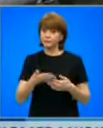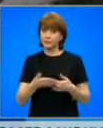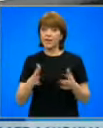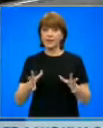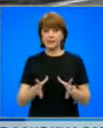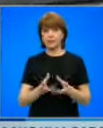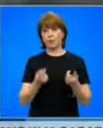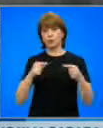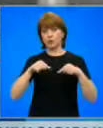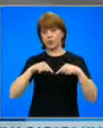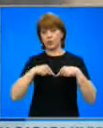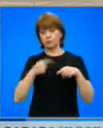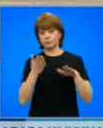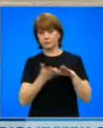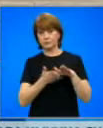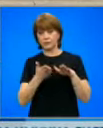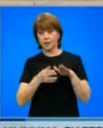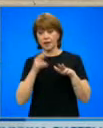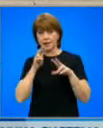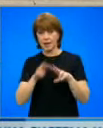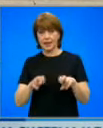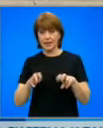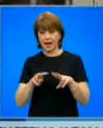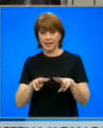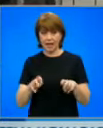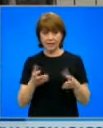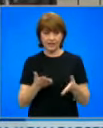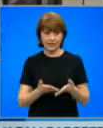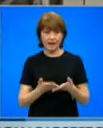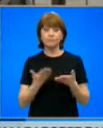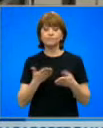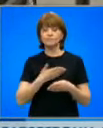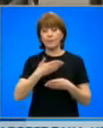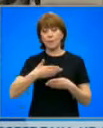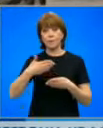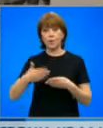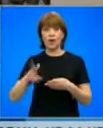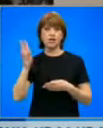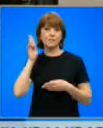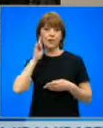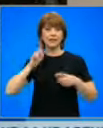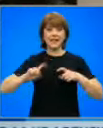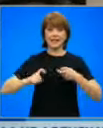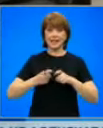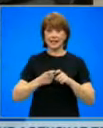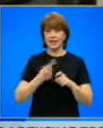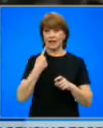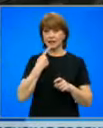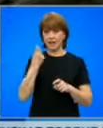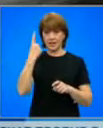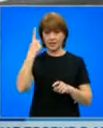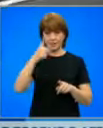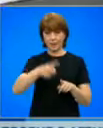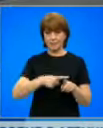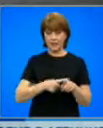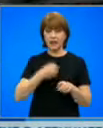започнала досъдебно производство и разследване. Поредният шпионски скандал в рамките на само един месец